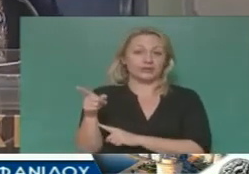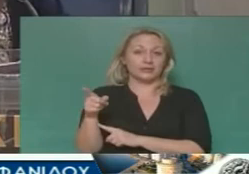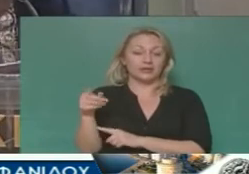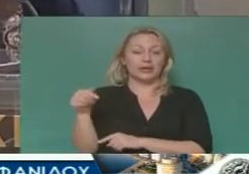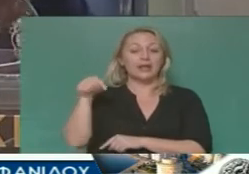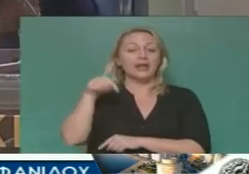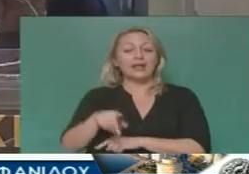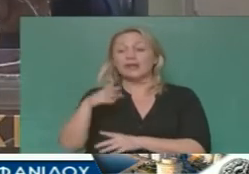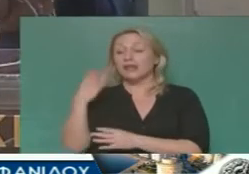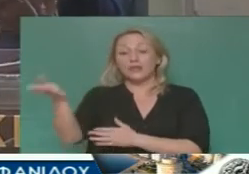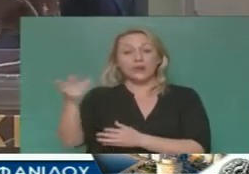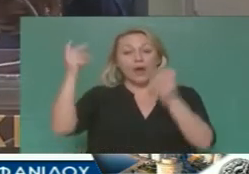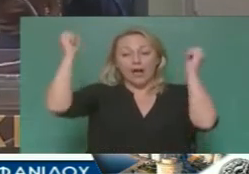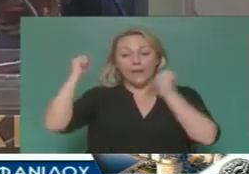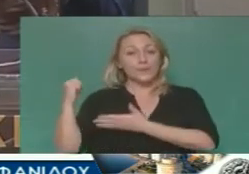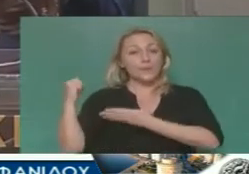πώς,